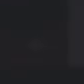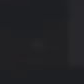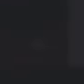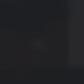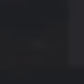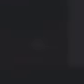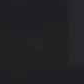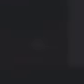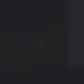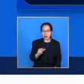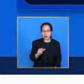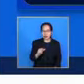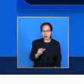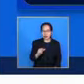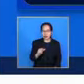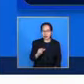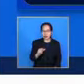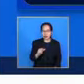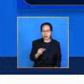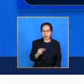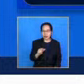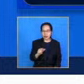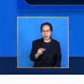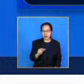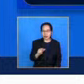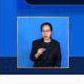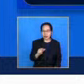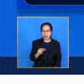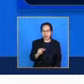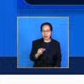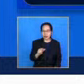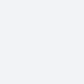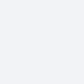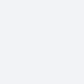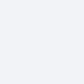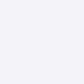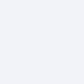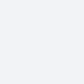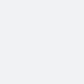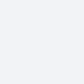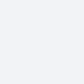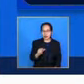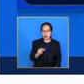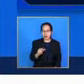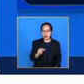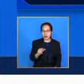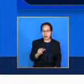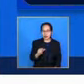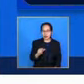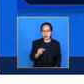kaloob na mayroon tayo, Brother Rodel, ang sabi ni Pedro sa